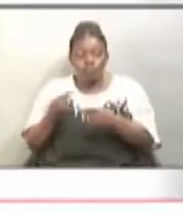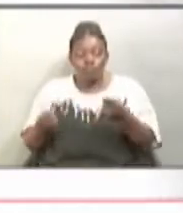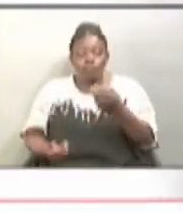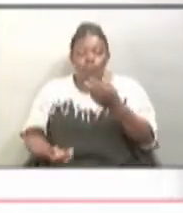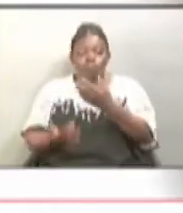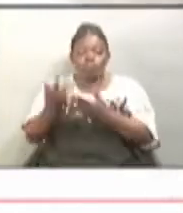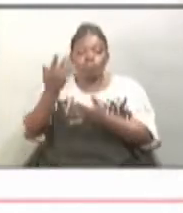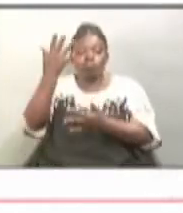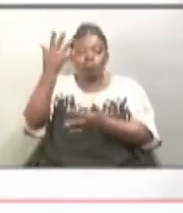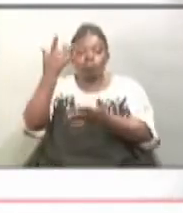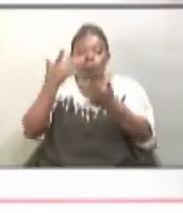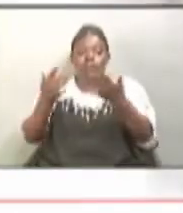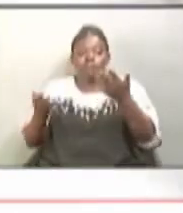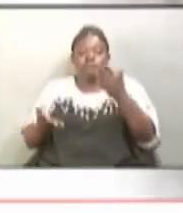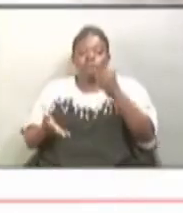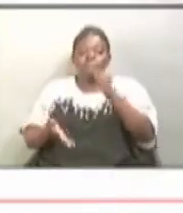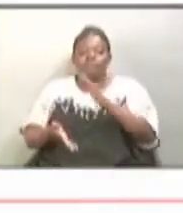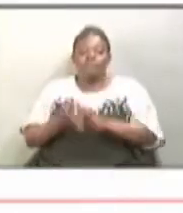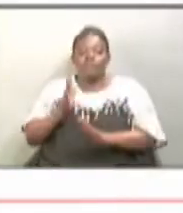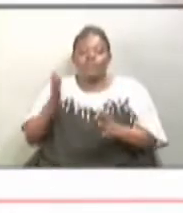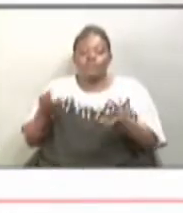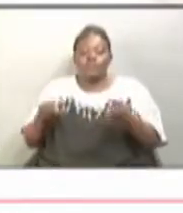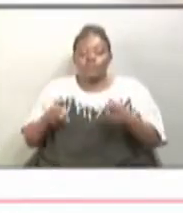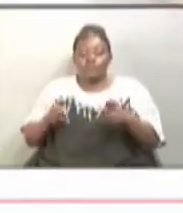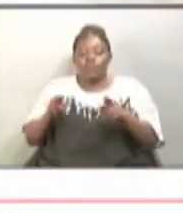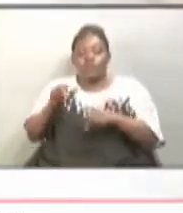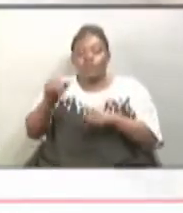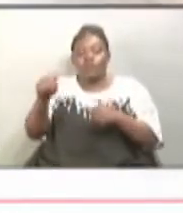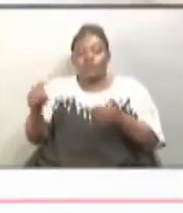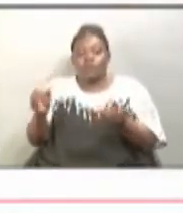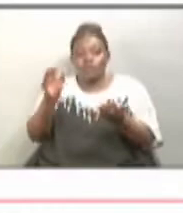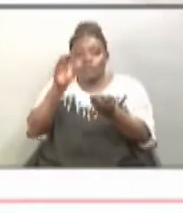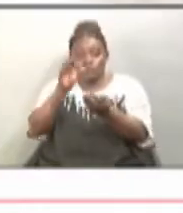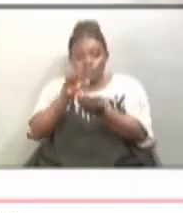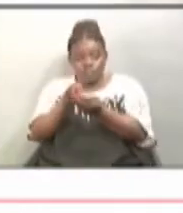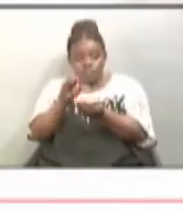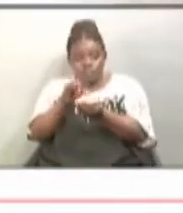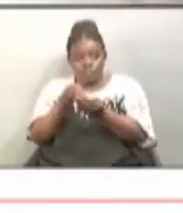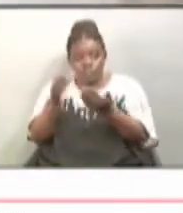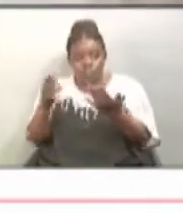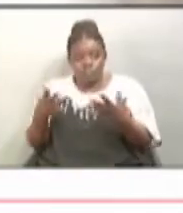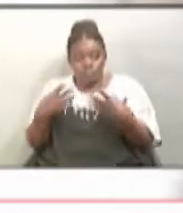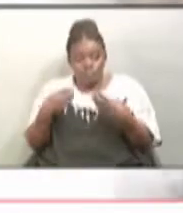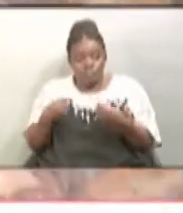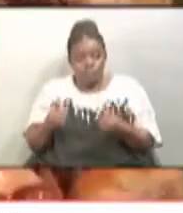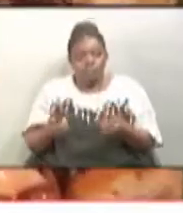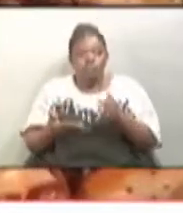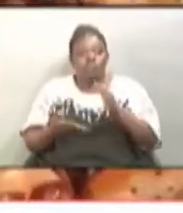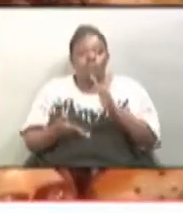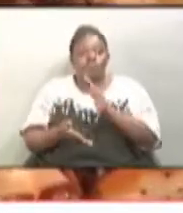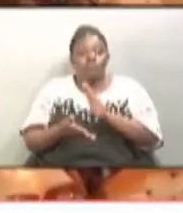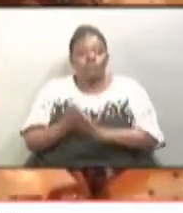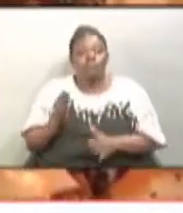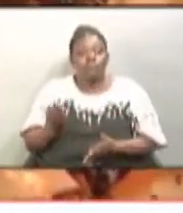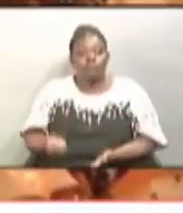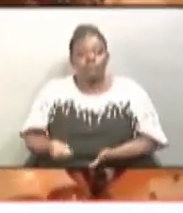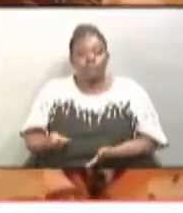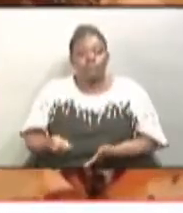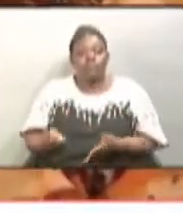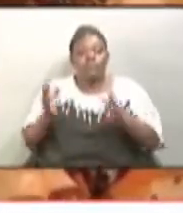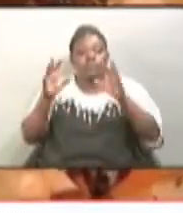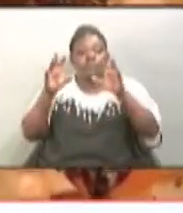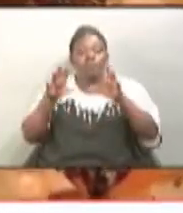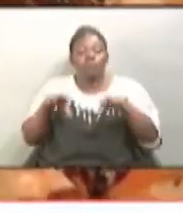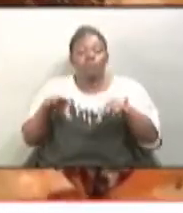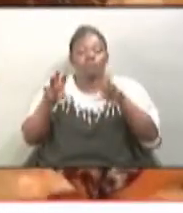omungi okwanguyiza enku n'ebirala ebyabanga biterekeddwayo okukala amangu. Enku basangamu mbisi